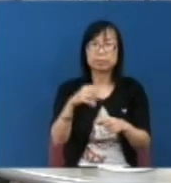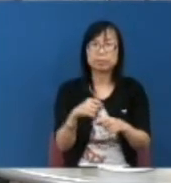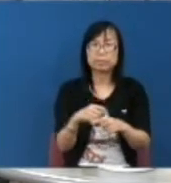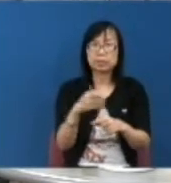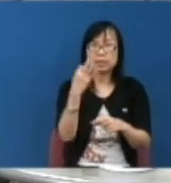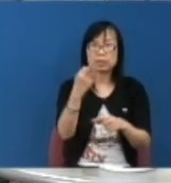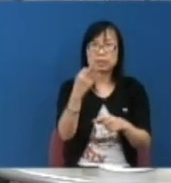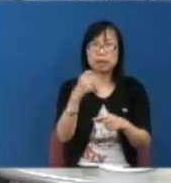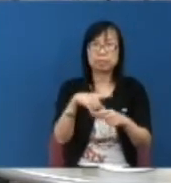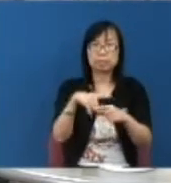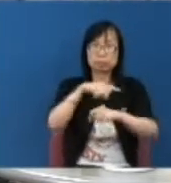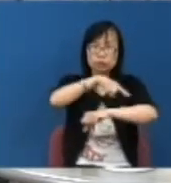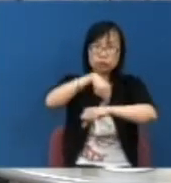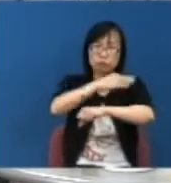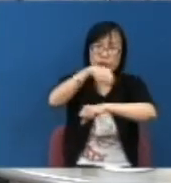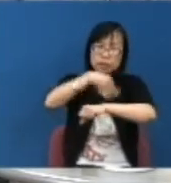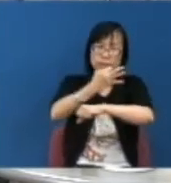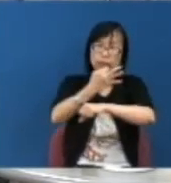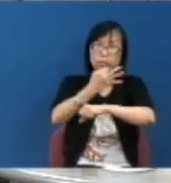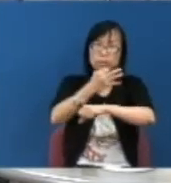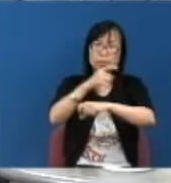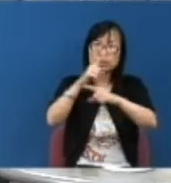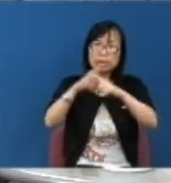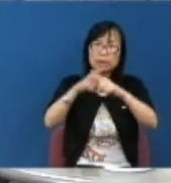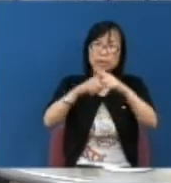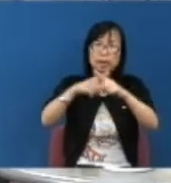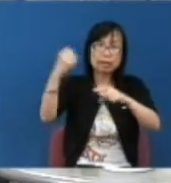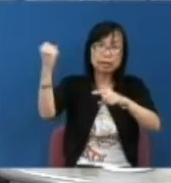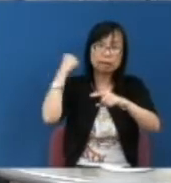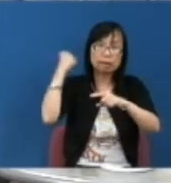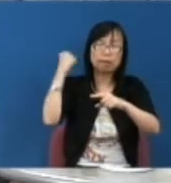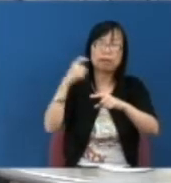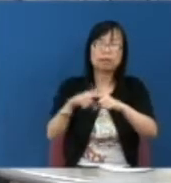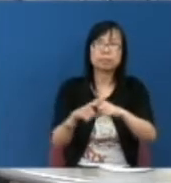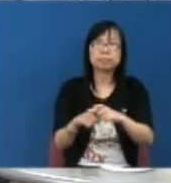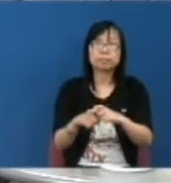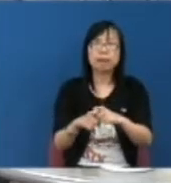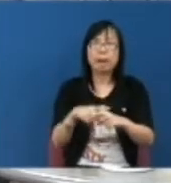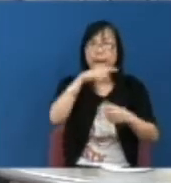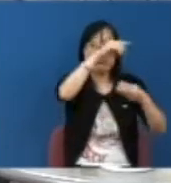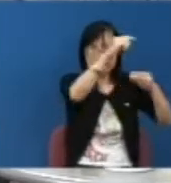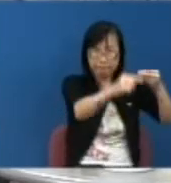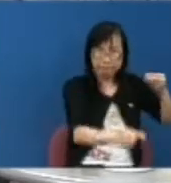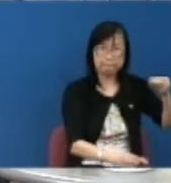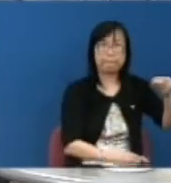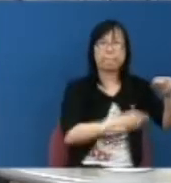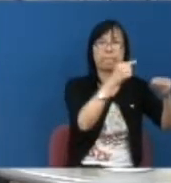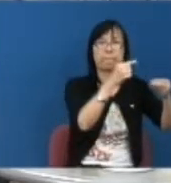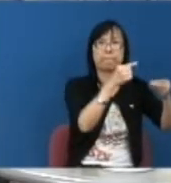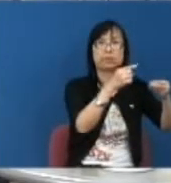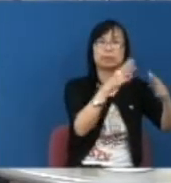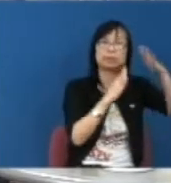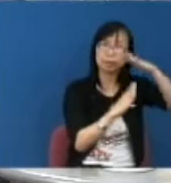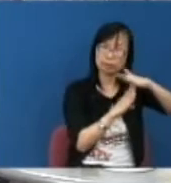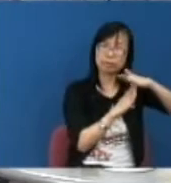三個星 per hour， 咁我哋咪去 set 個泵嗰個 power 啦。 嗯， 係，咁個泵行咗呢一個嘅流量，佢就會